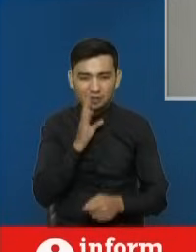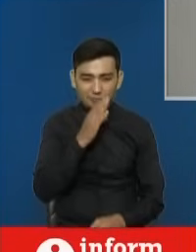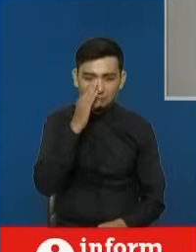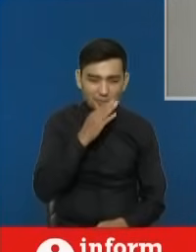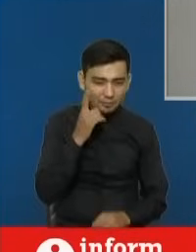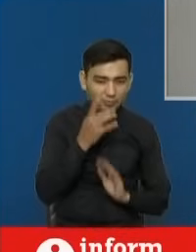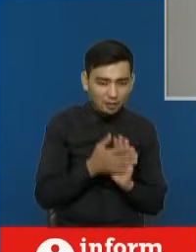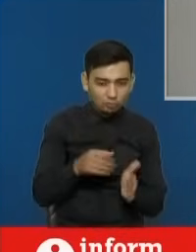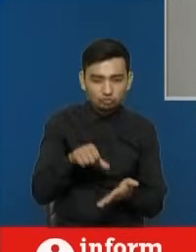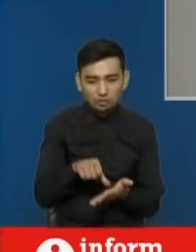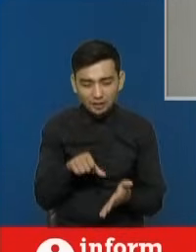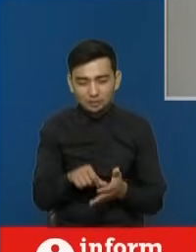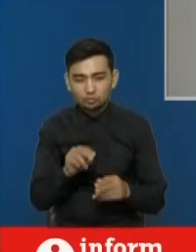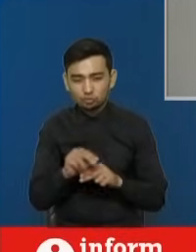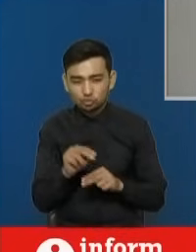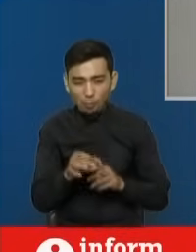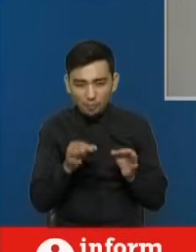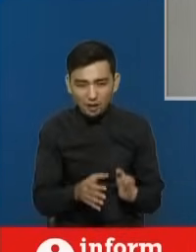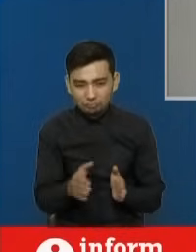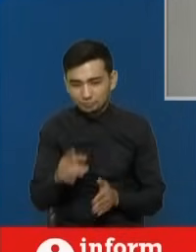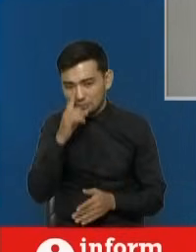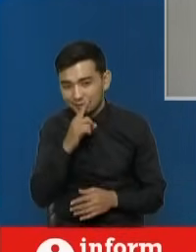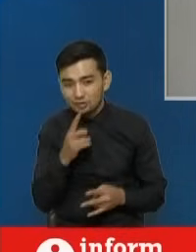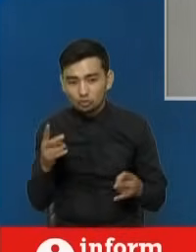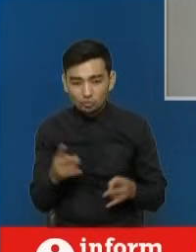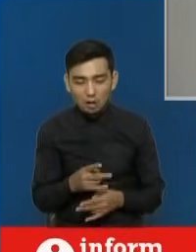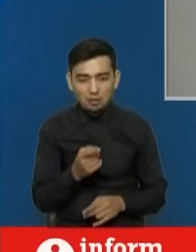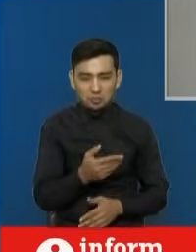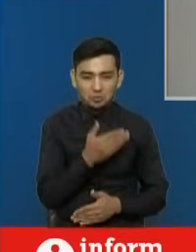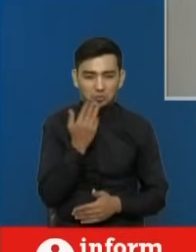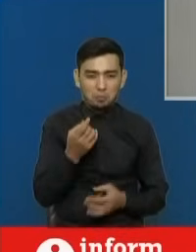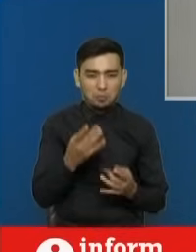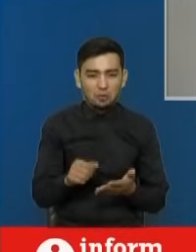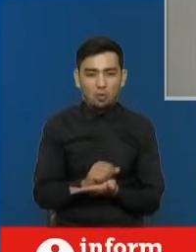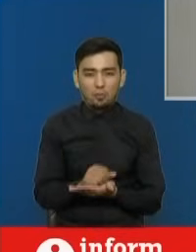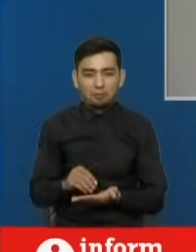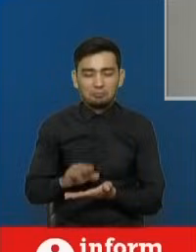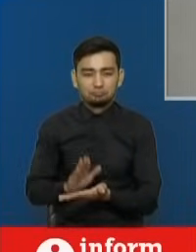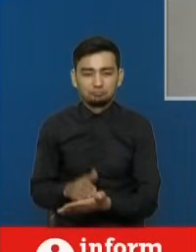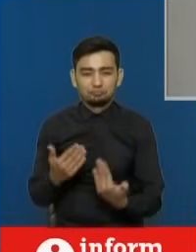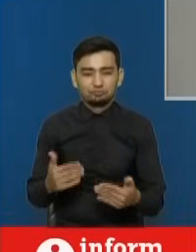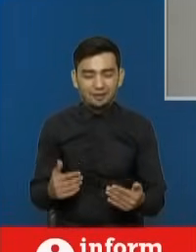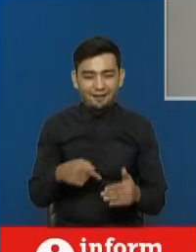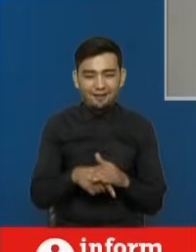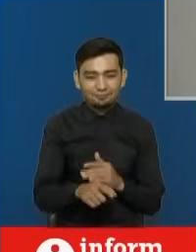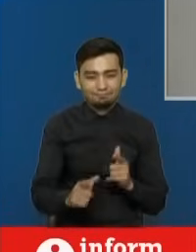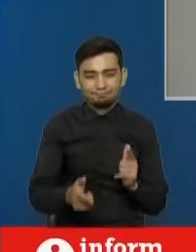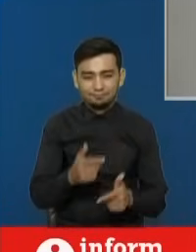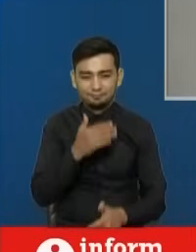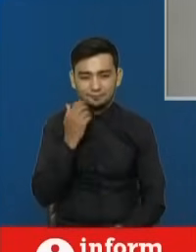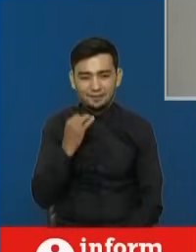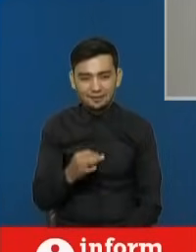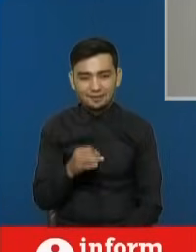принимали участие. Это же в течение месяца, чтобы родители приходили в детский дом и